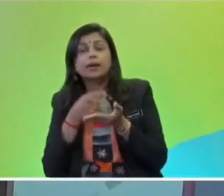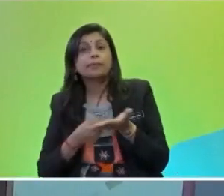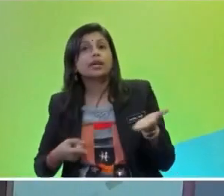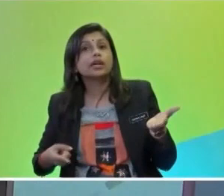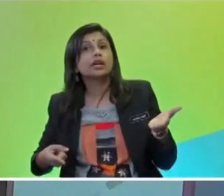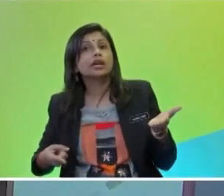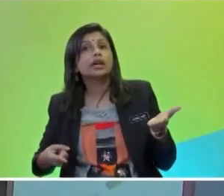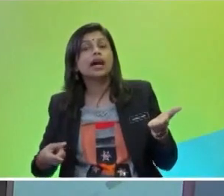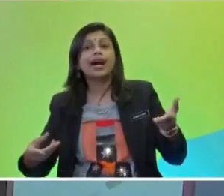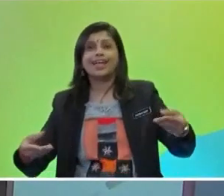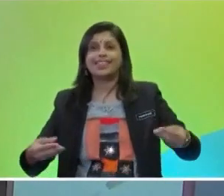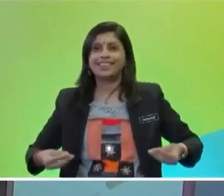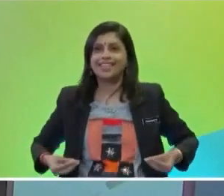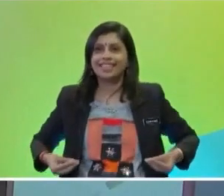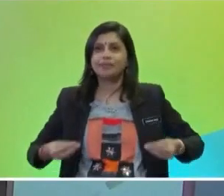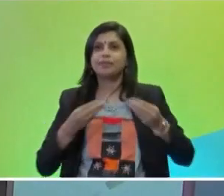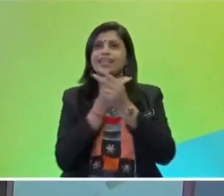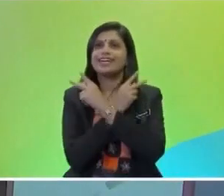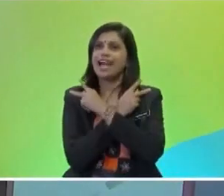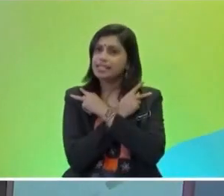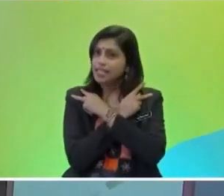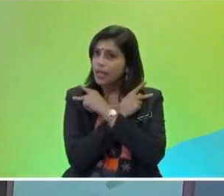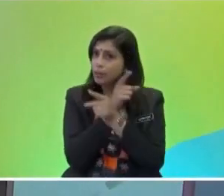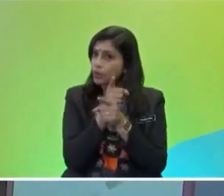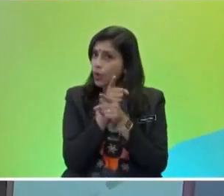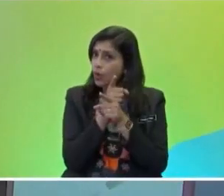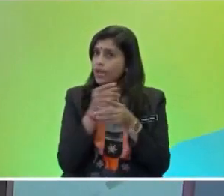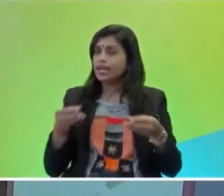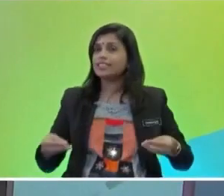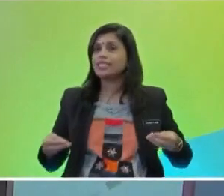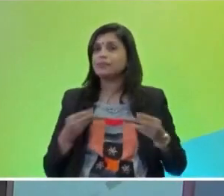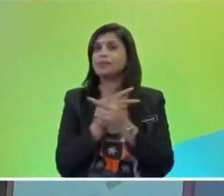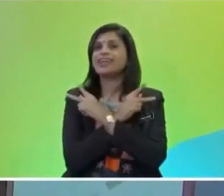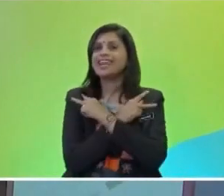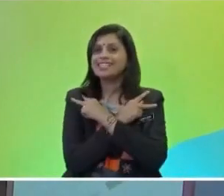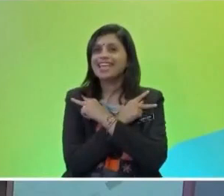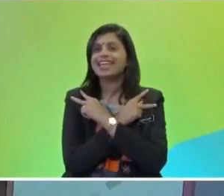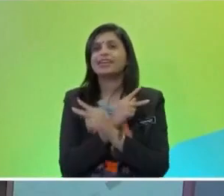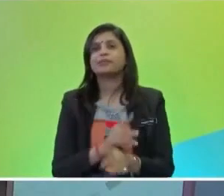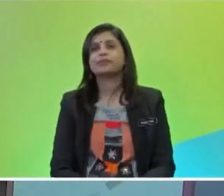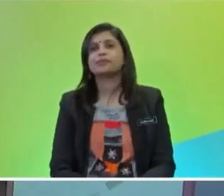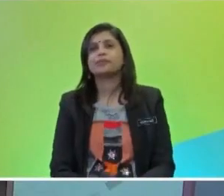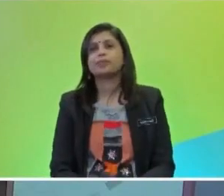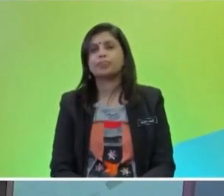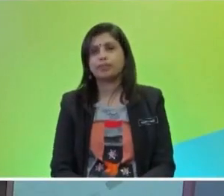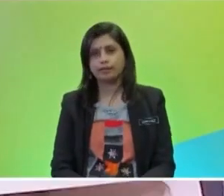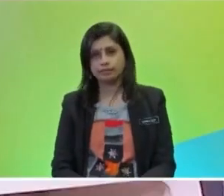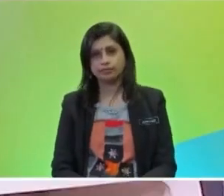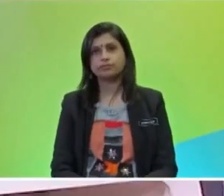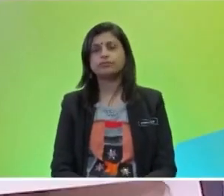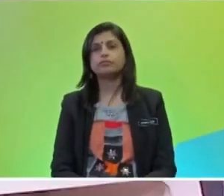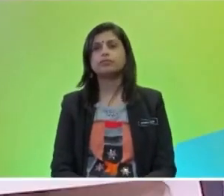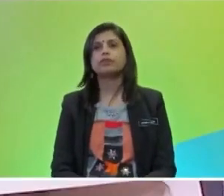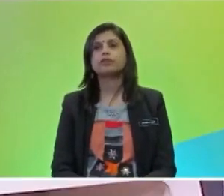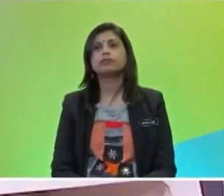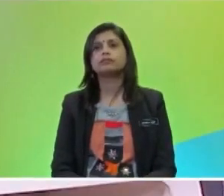Kita akan ucap berterima kasih, betul tak? Kita akan ucap terima kasih. Okey, apa nilai yang sesuai untuk terima